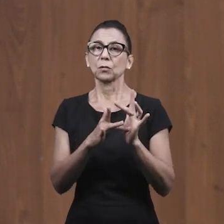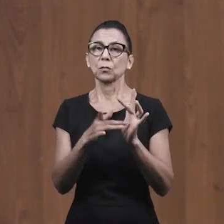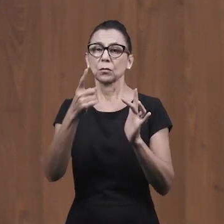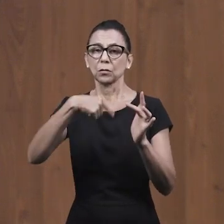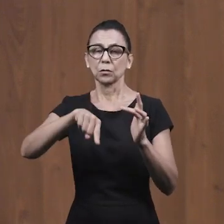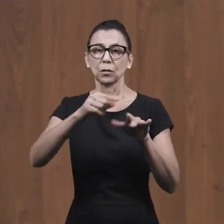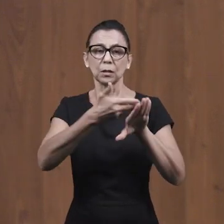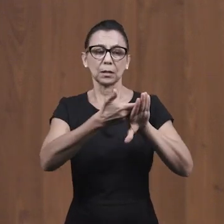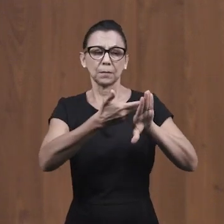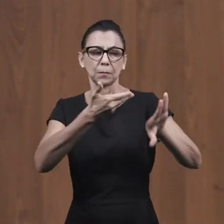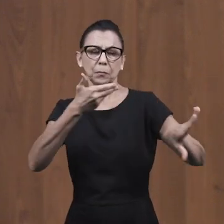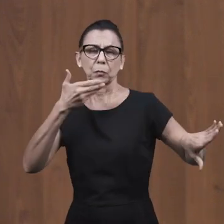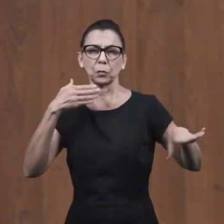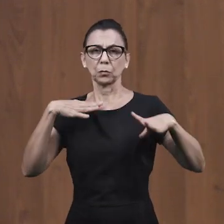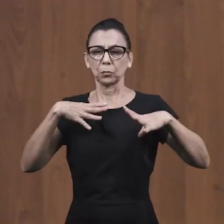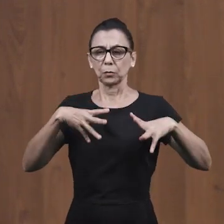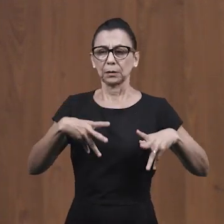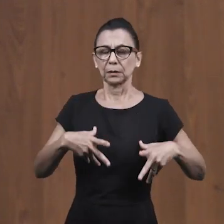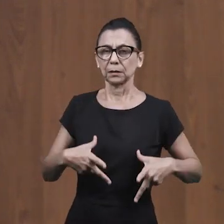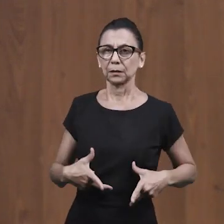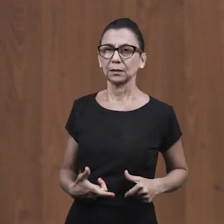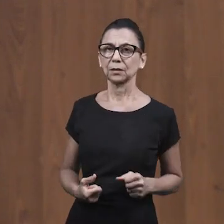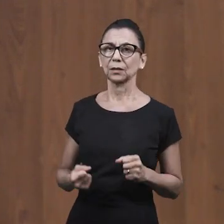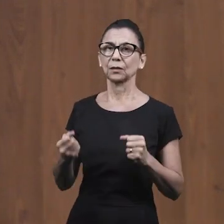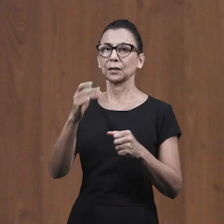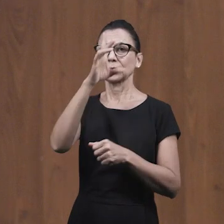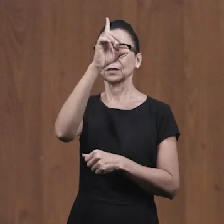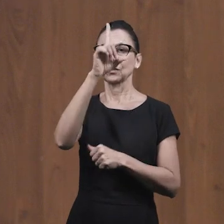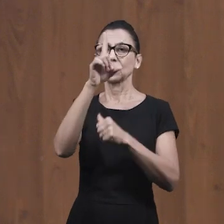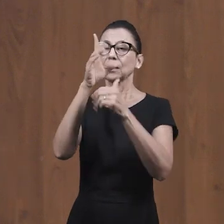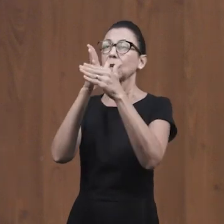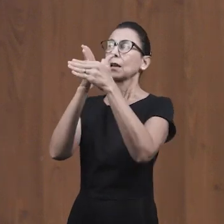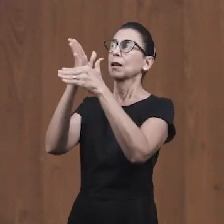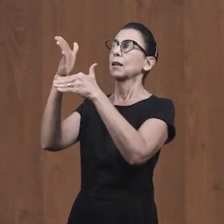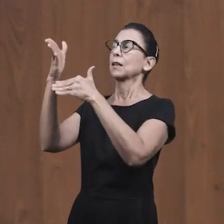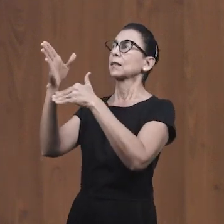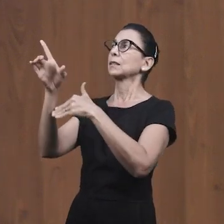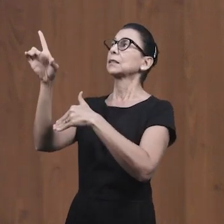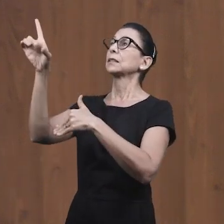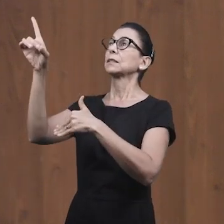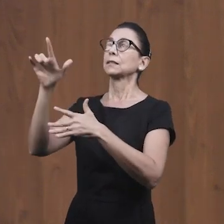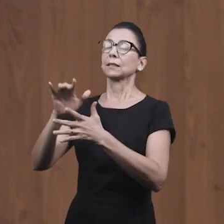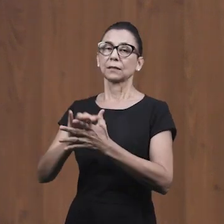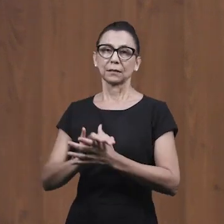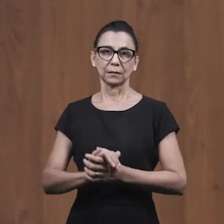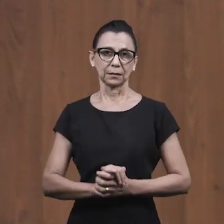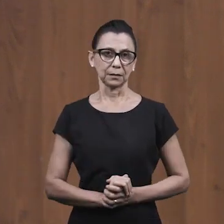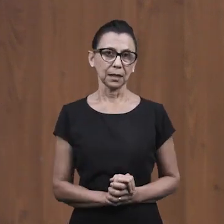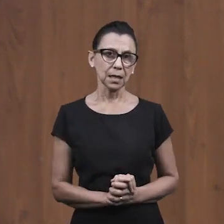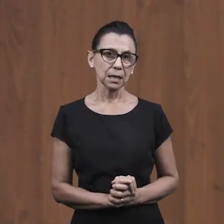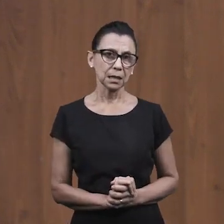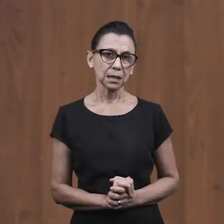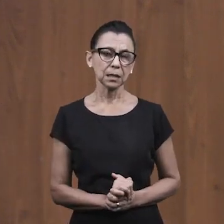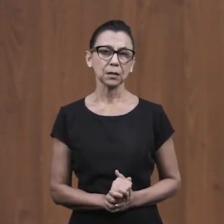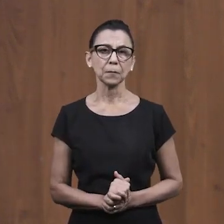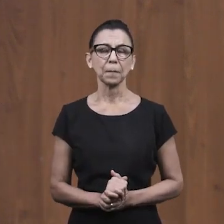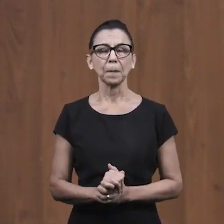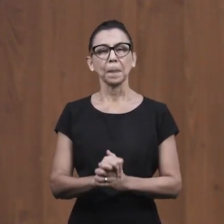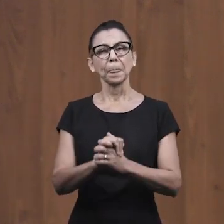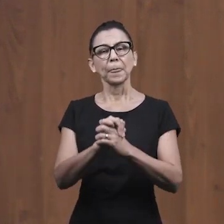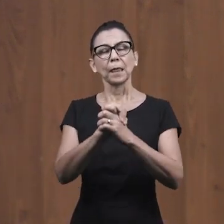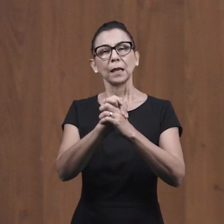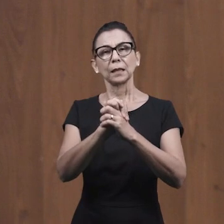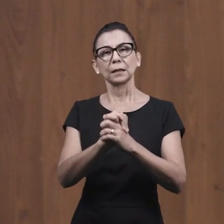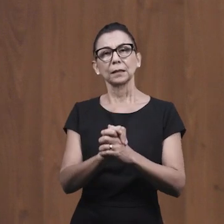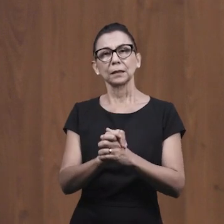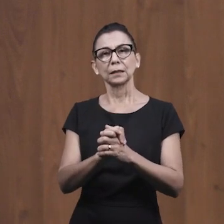sommes sanctifiés et nous avons accès à Dieu. Et à propos de ce lin, il